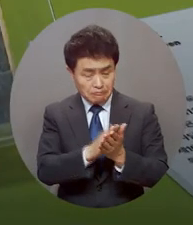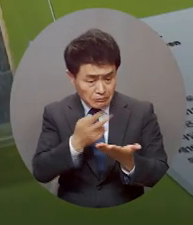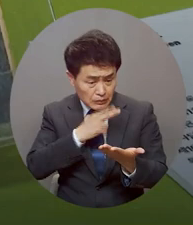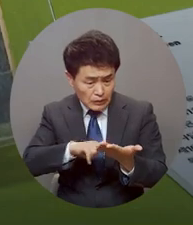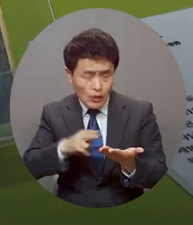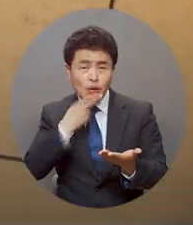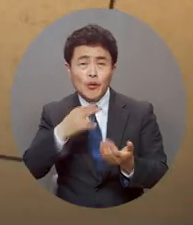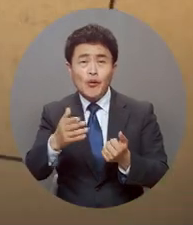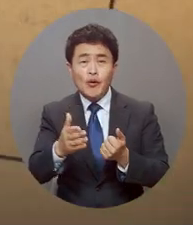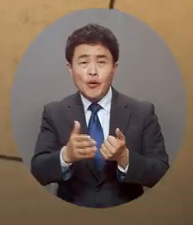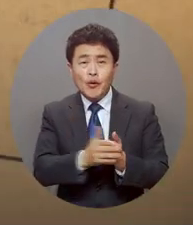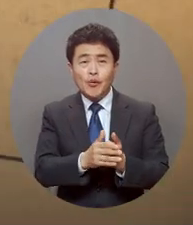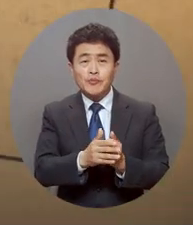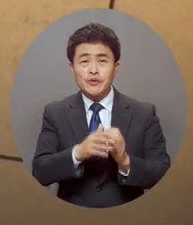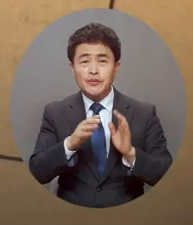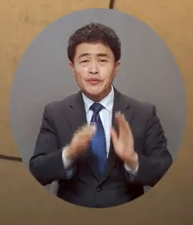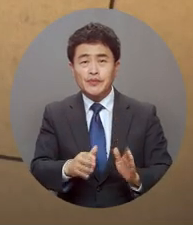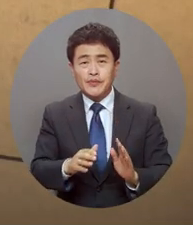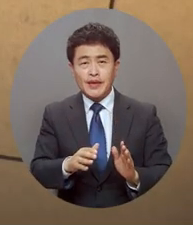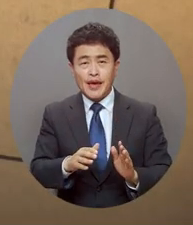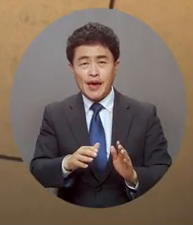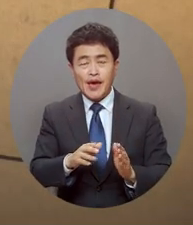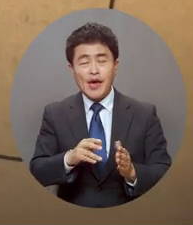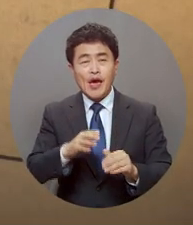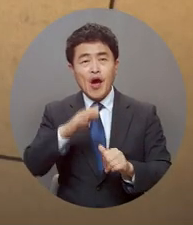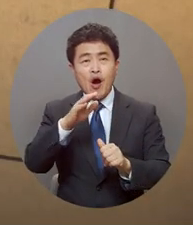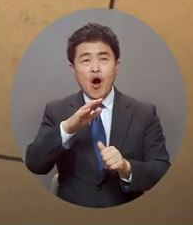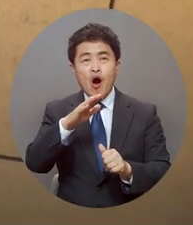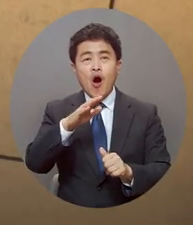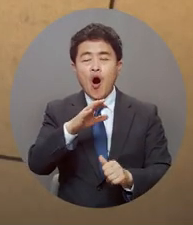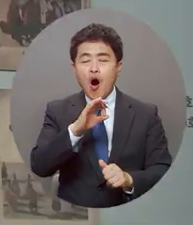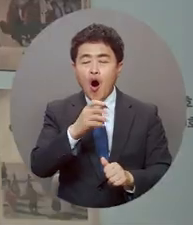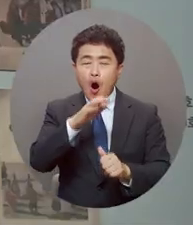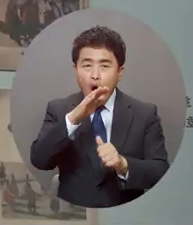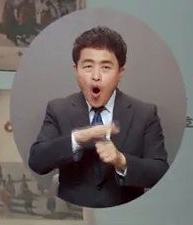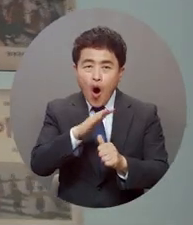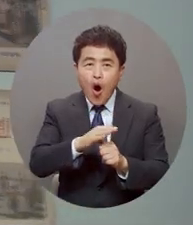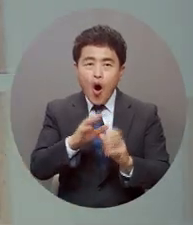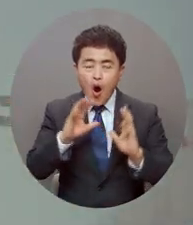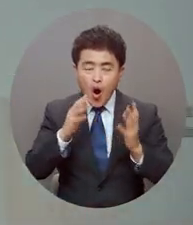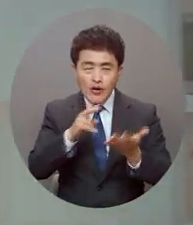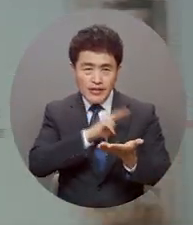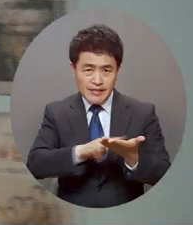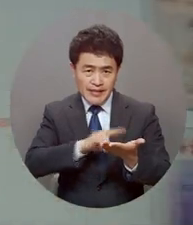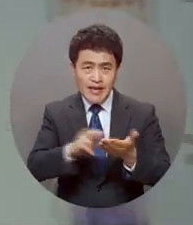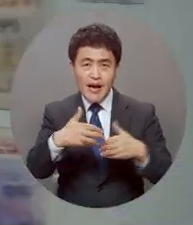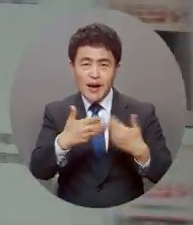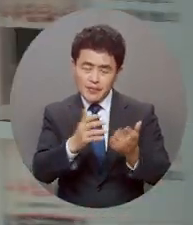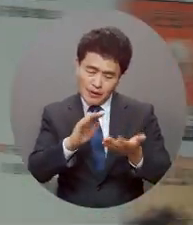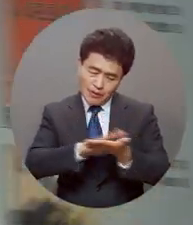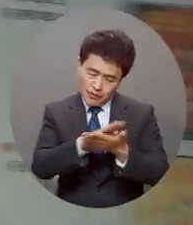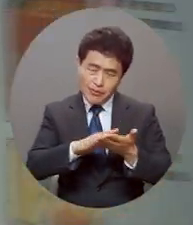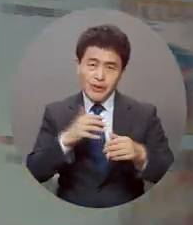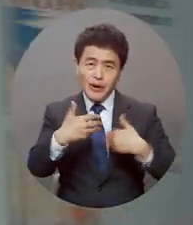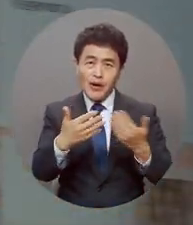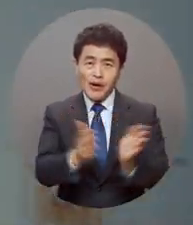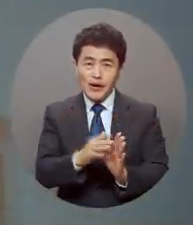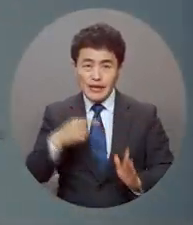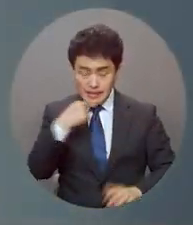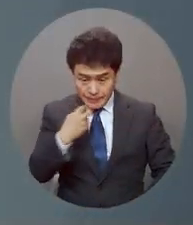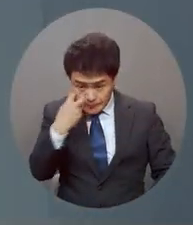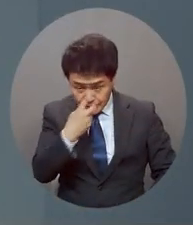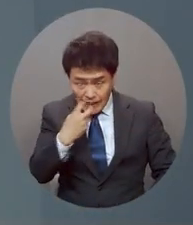어린이 잡지가 여러 가지 놀이터이자 배움터로서 역할을 했습니다. 일제의 검열과 삭제 아래 12년을